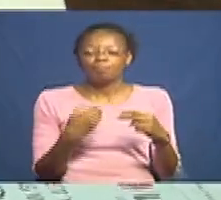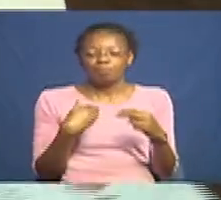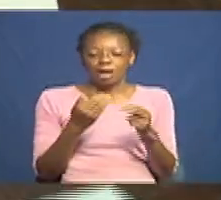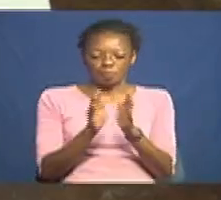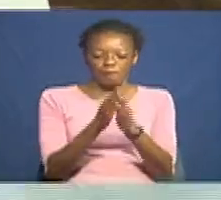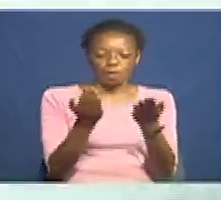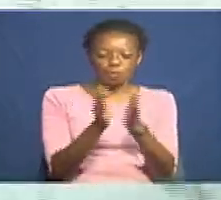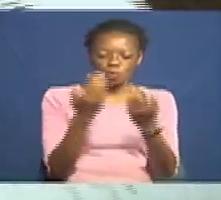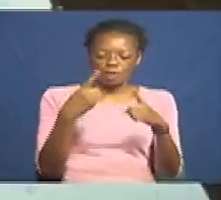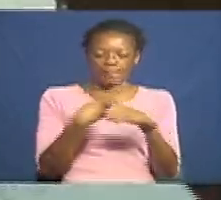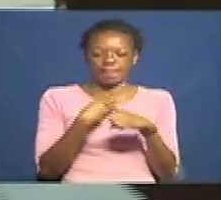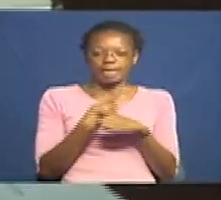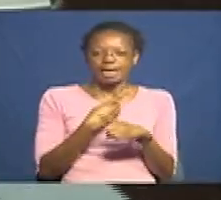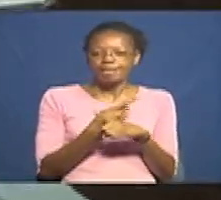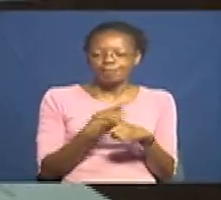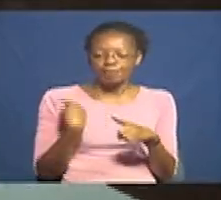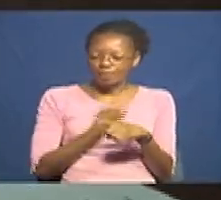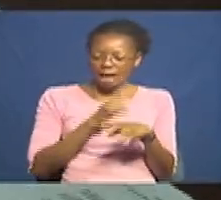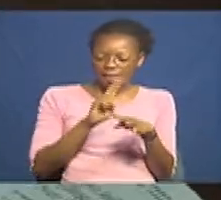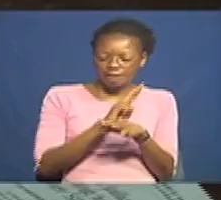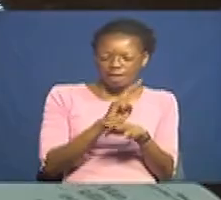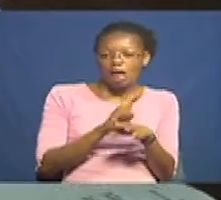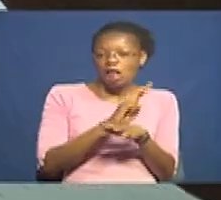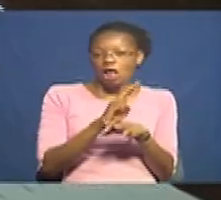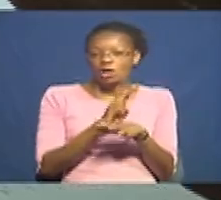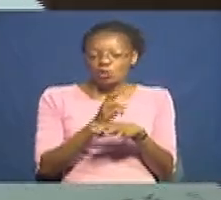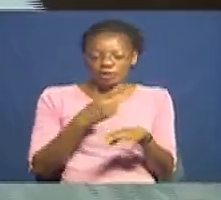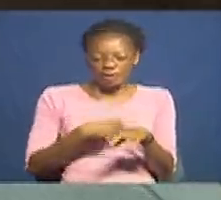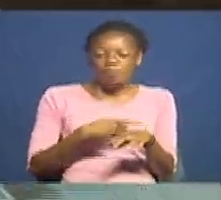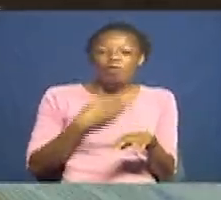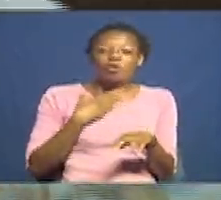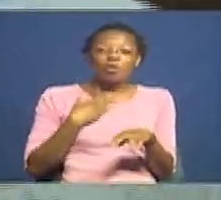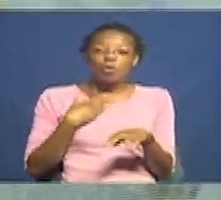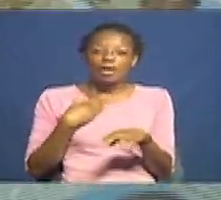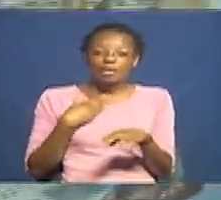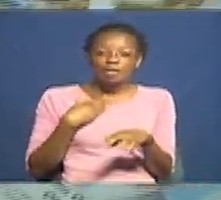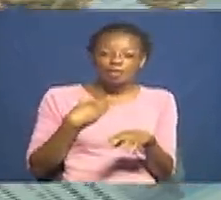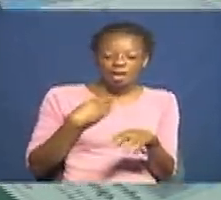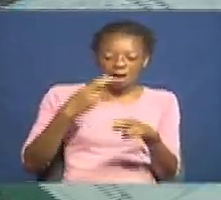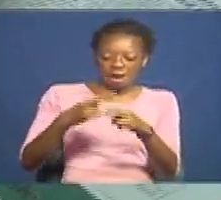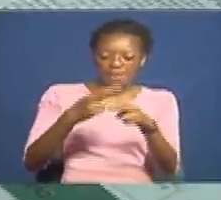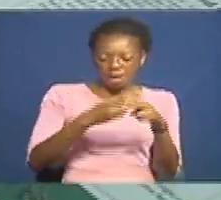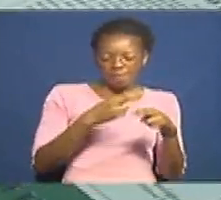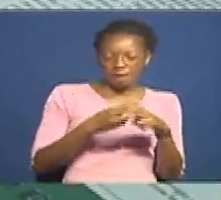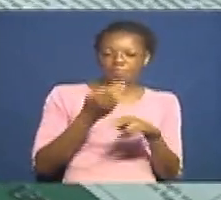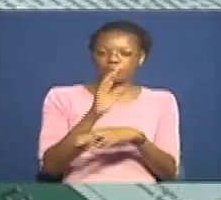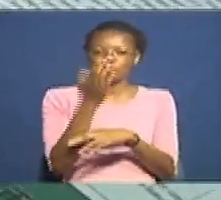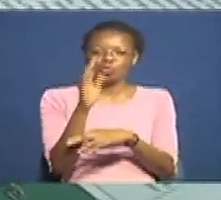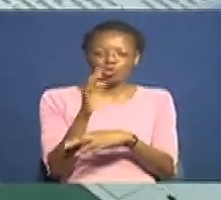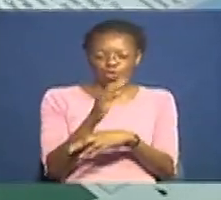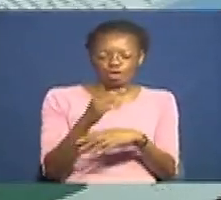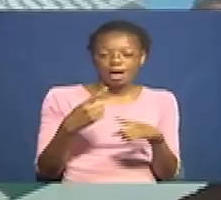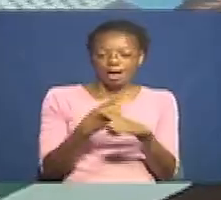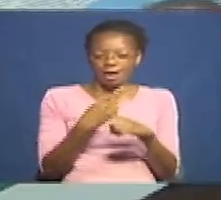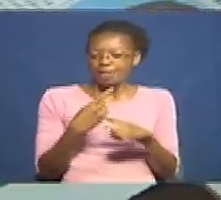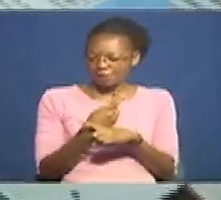jina. Sasa naangalia matawi yako vipi, maua yako vipi,